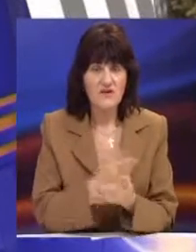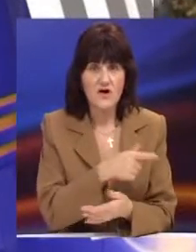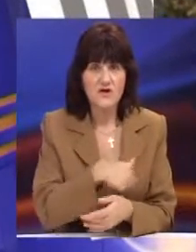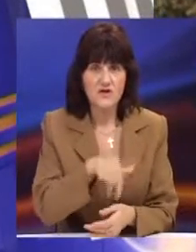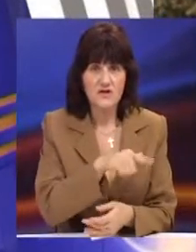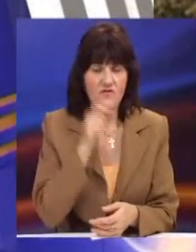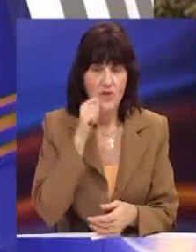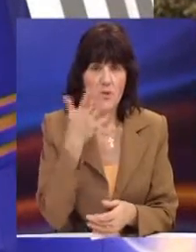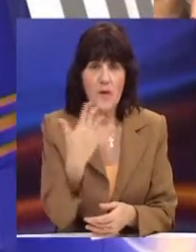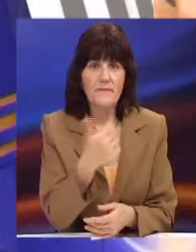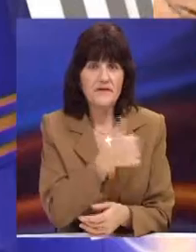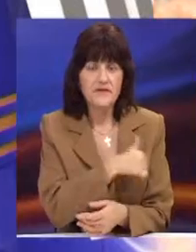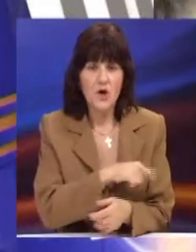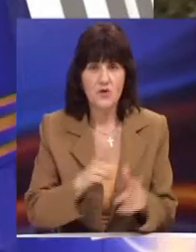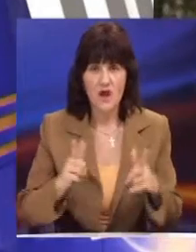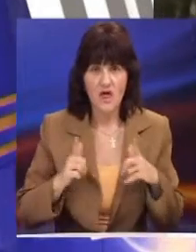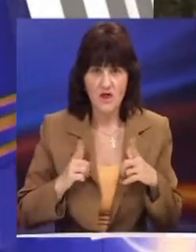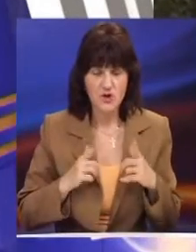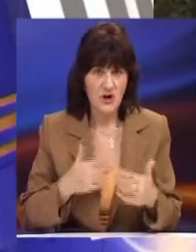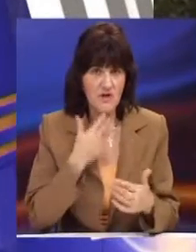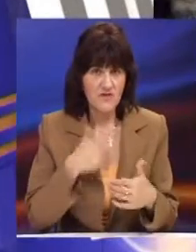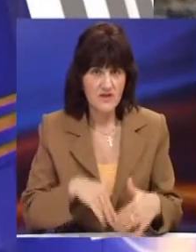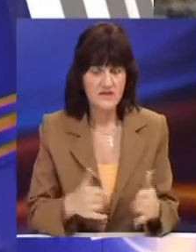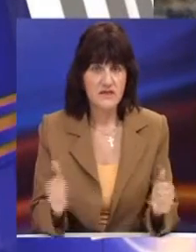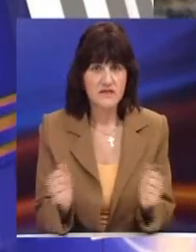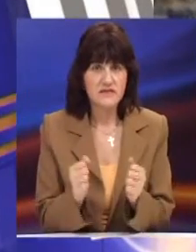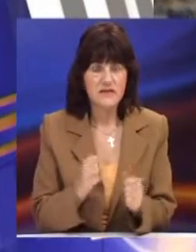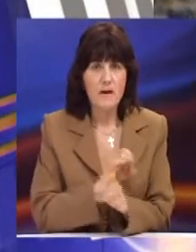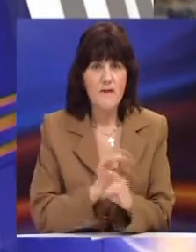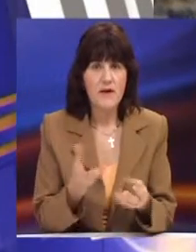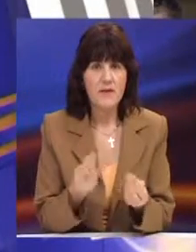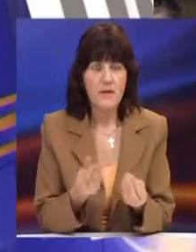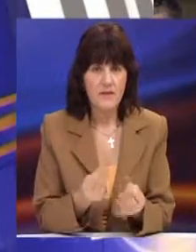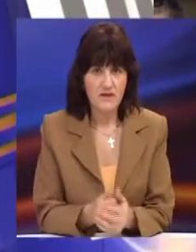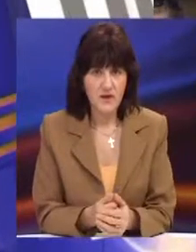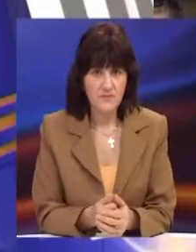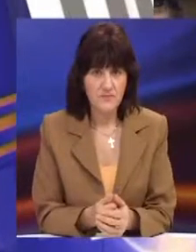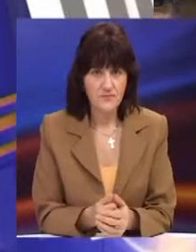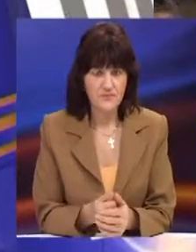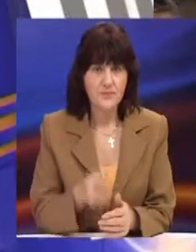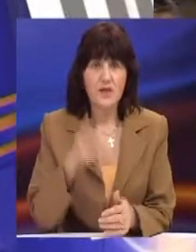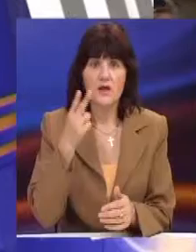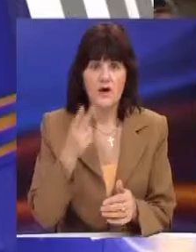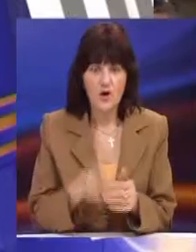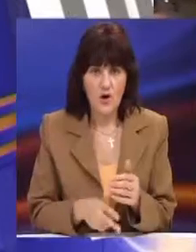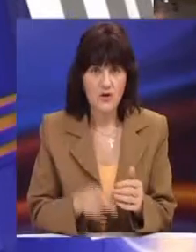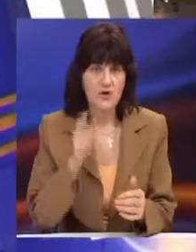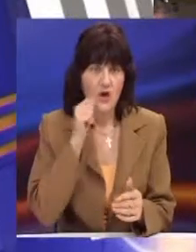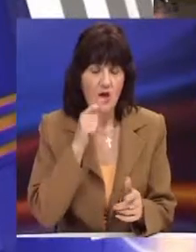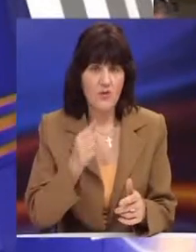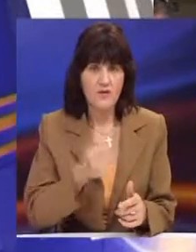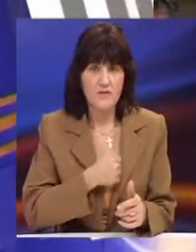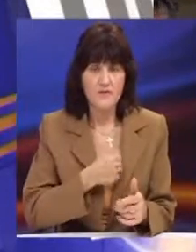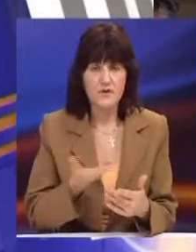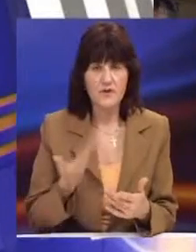50 godina čekali na asfalt i da je pred njima prva zima bez blata u ulici. Dakle, posle 50 godina konačno su ljudi